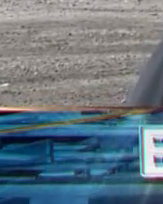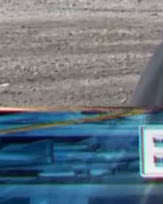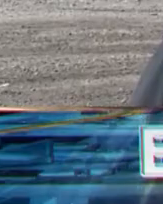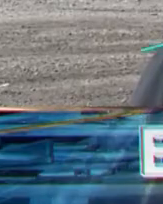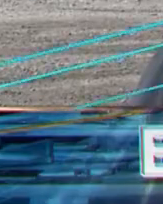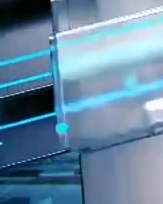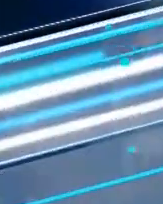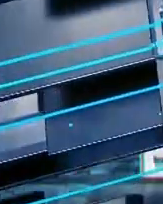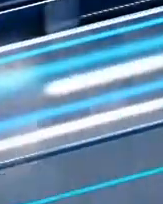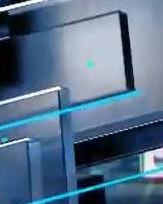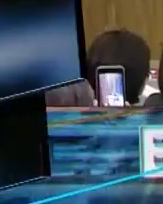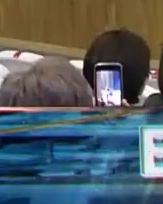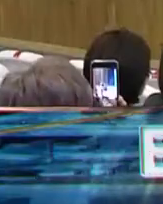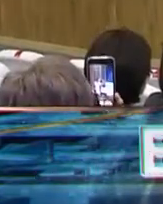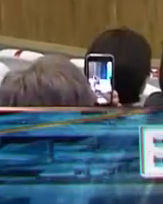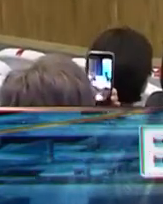бірақ.